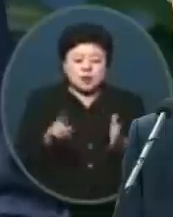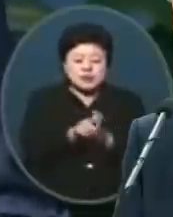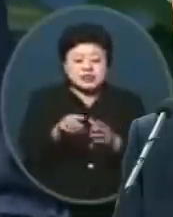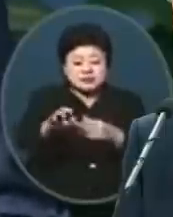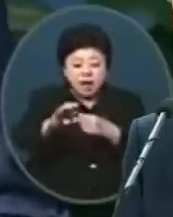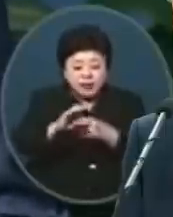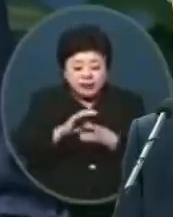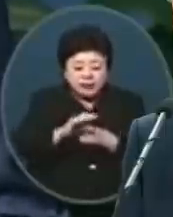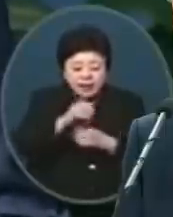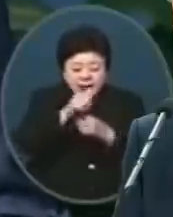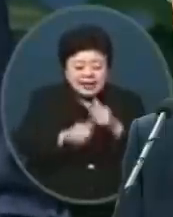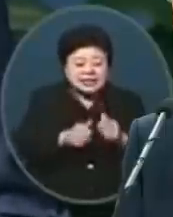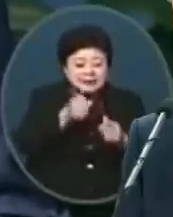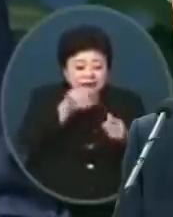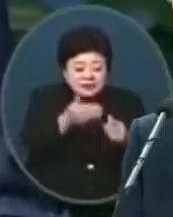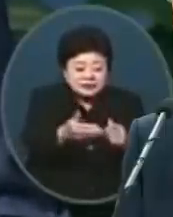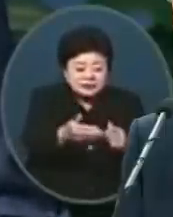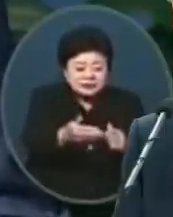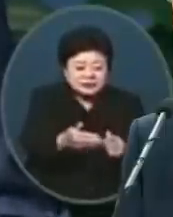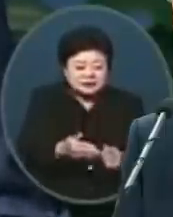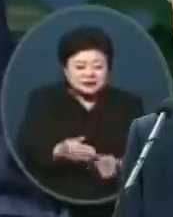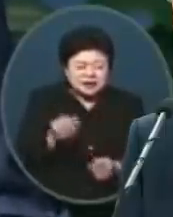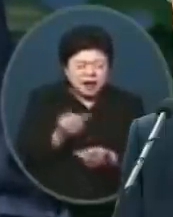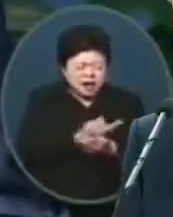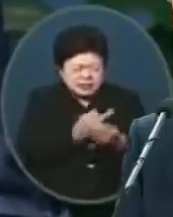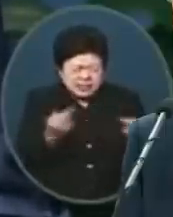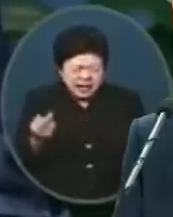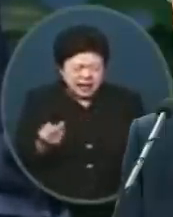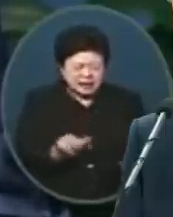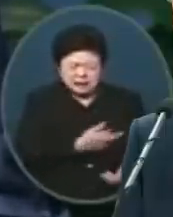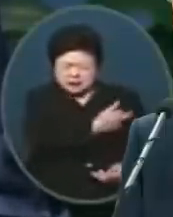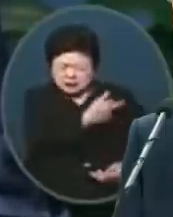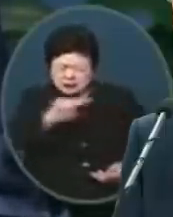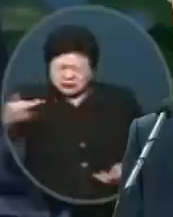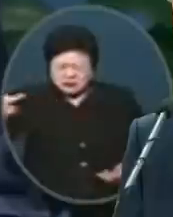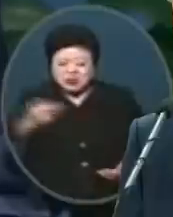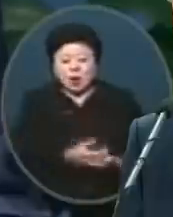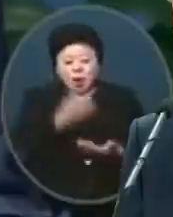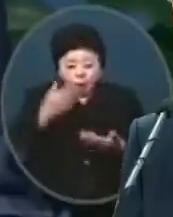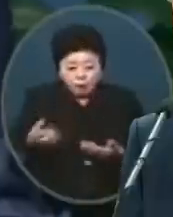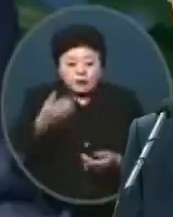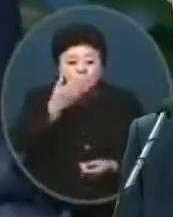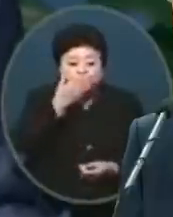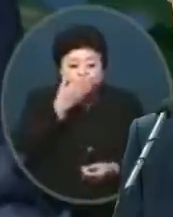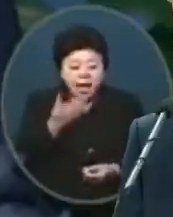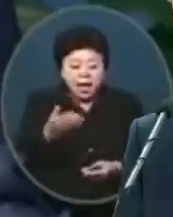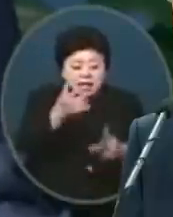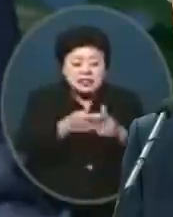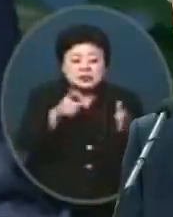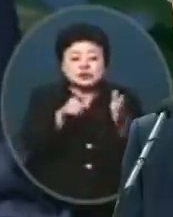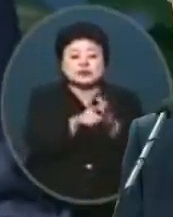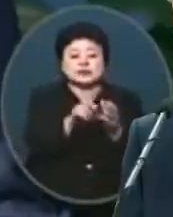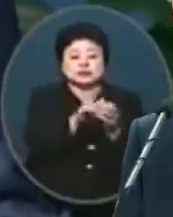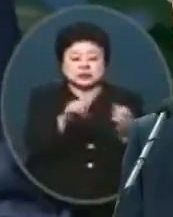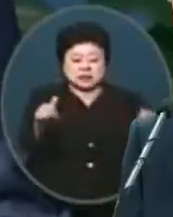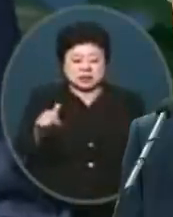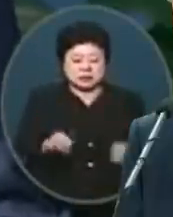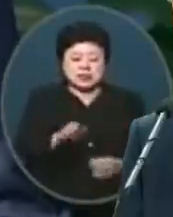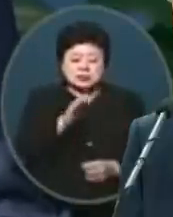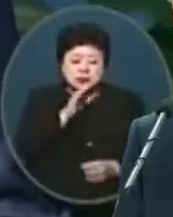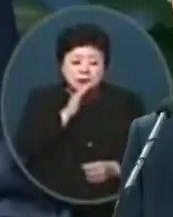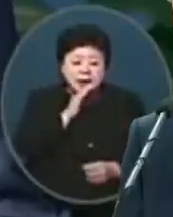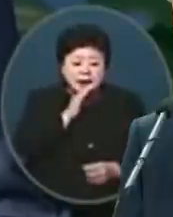믿으면 하나님은 태산을 옮겨주신다. 우리 예수 믿는 사람이